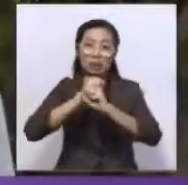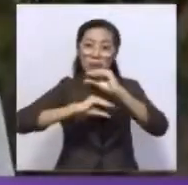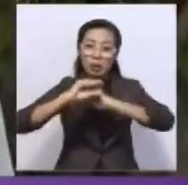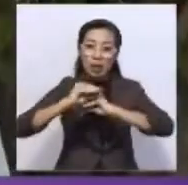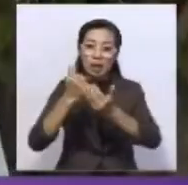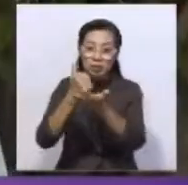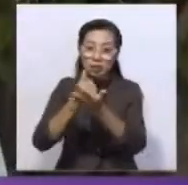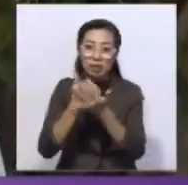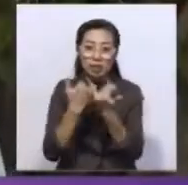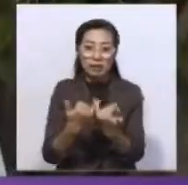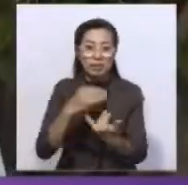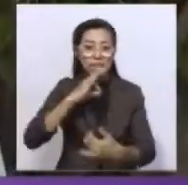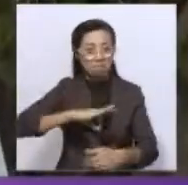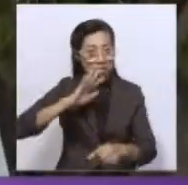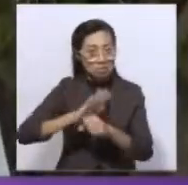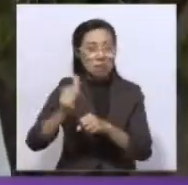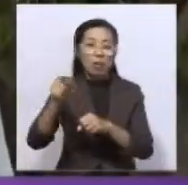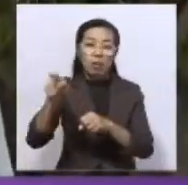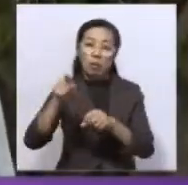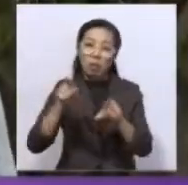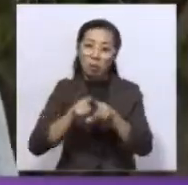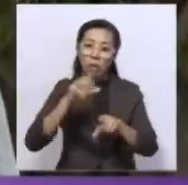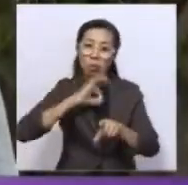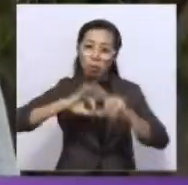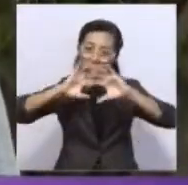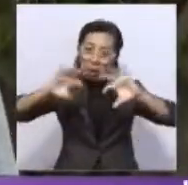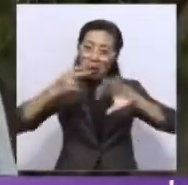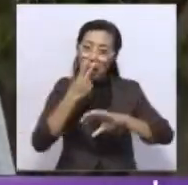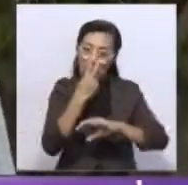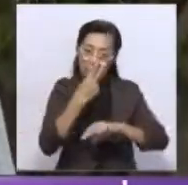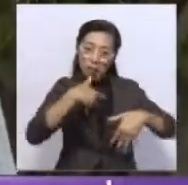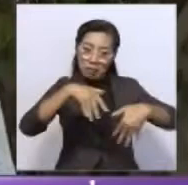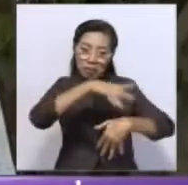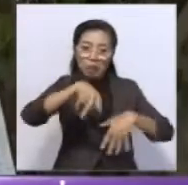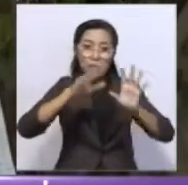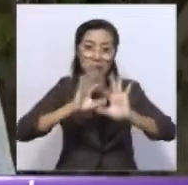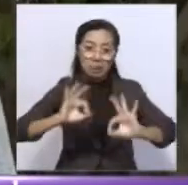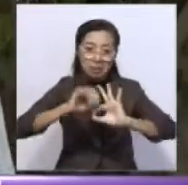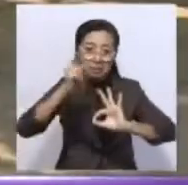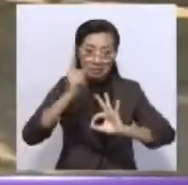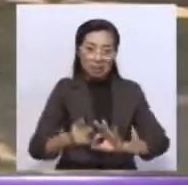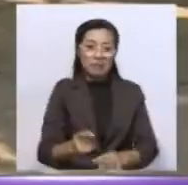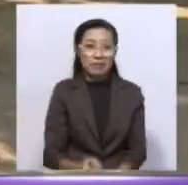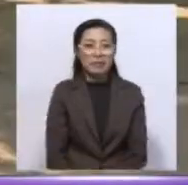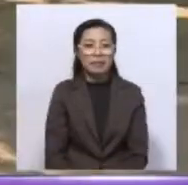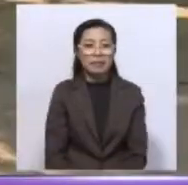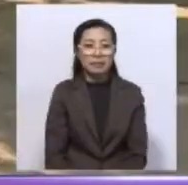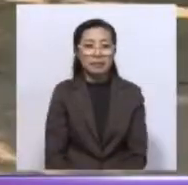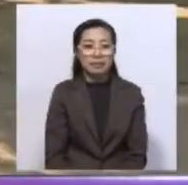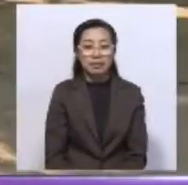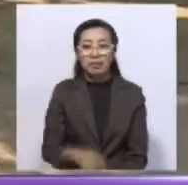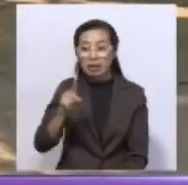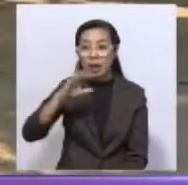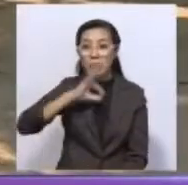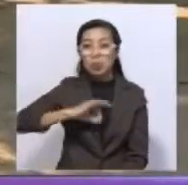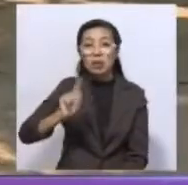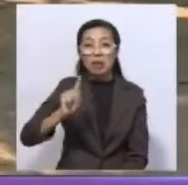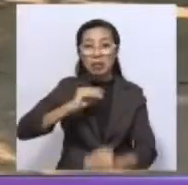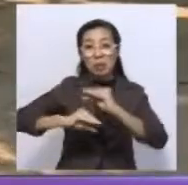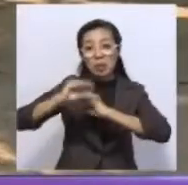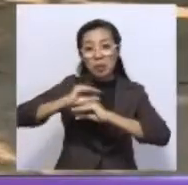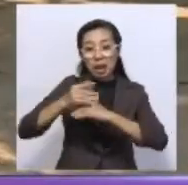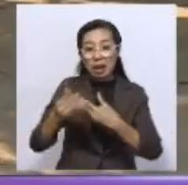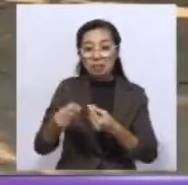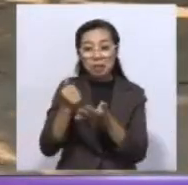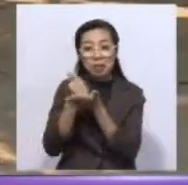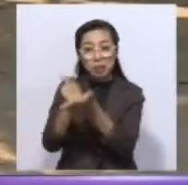านะครับรู้สึกว่ารัฐบาลมองเห็นความสําคัญของประชาชนอย่างยิ่งนะครับ ครับผู้ซื้อจังได๋แน่ที่โครงการนิยมอย่างยืนลง